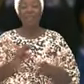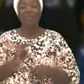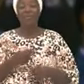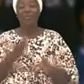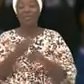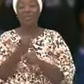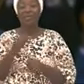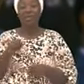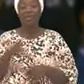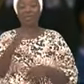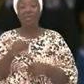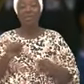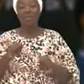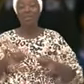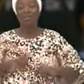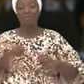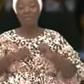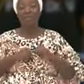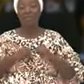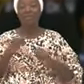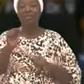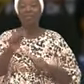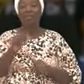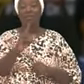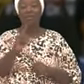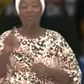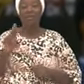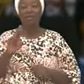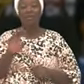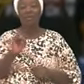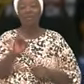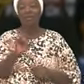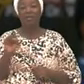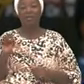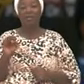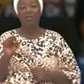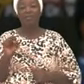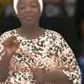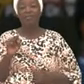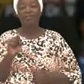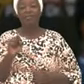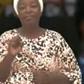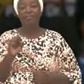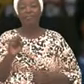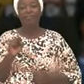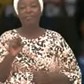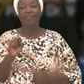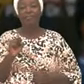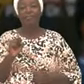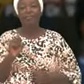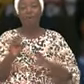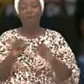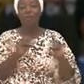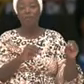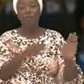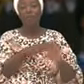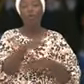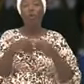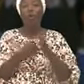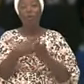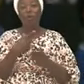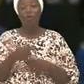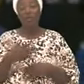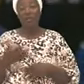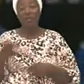je te relèves non dans les différentes églises dans les différentes nations donné les fiches des décisions